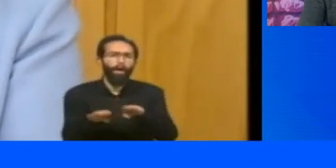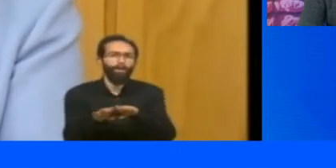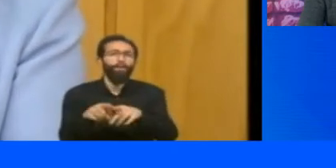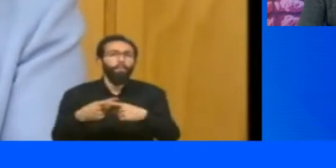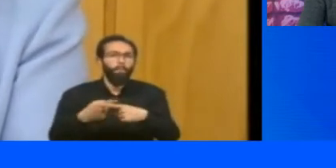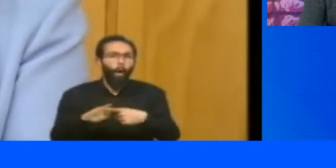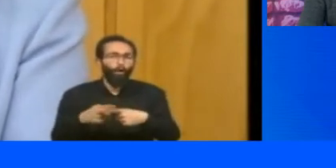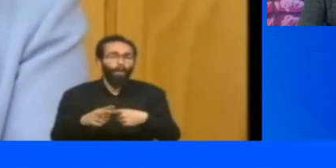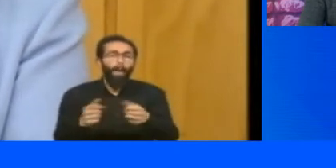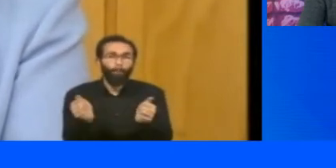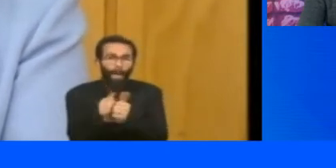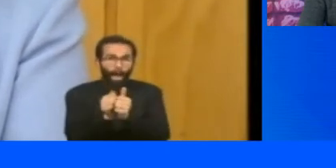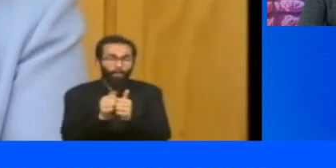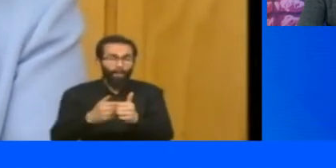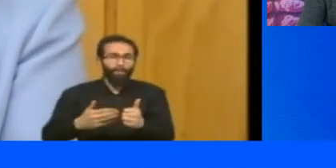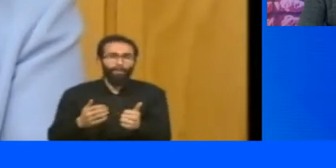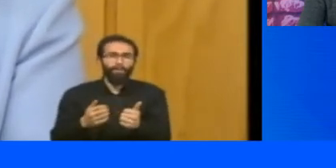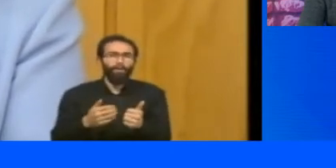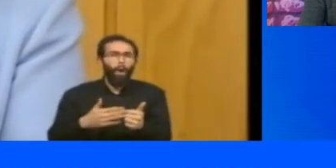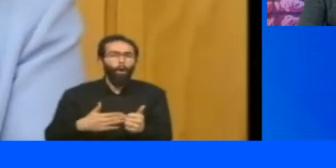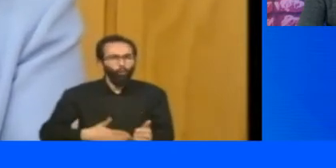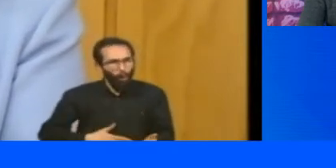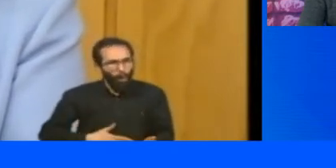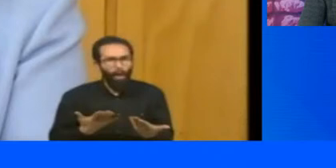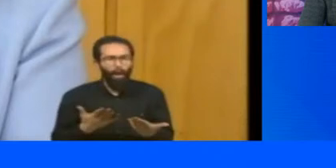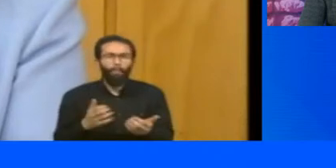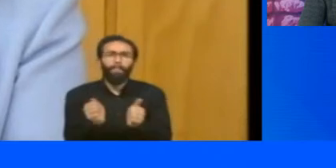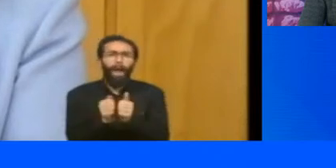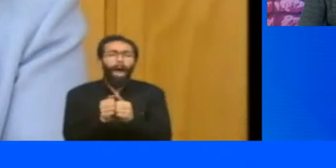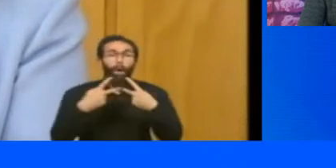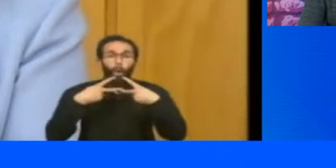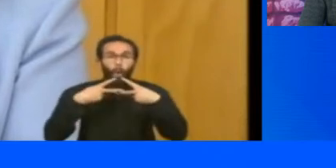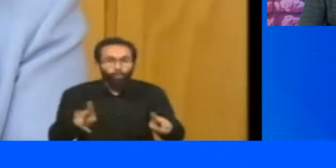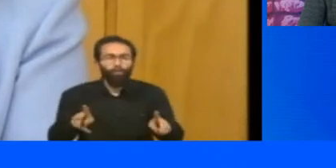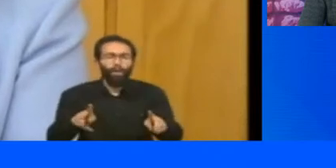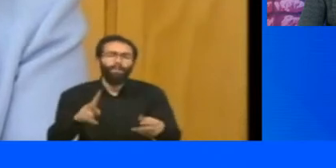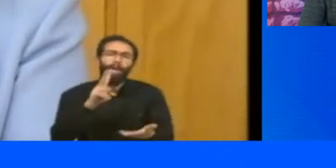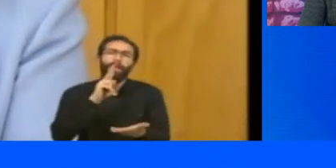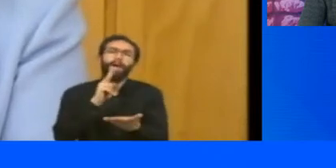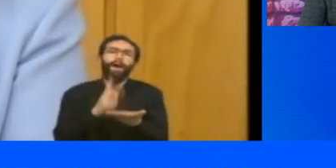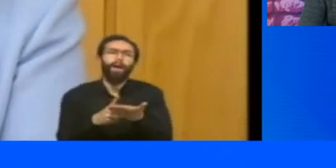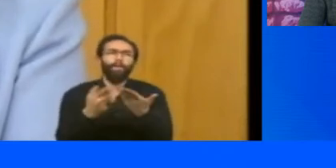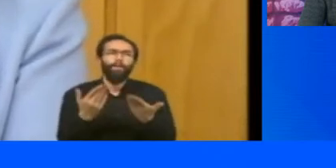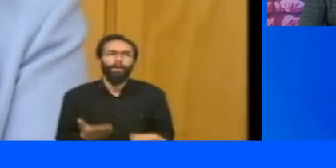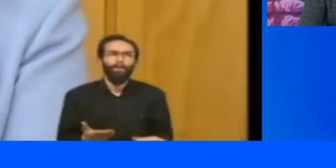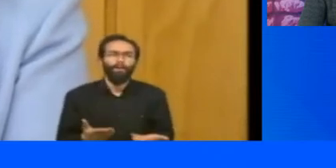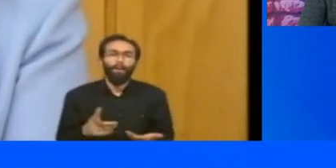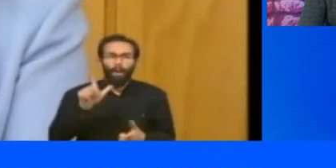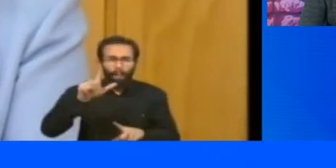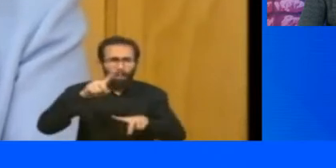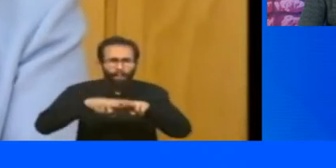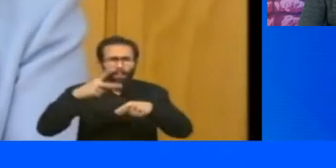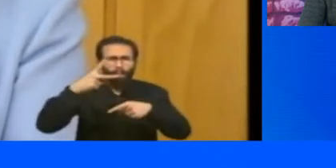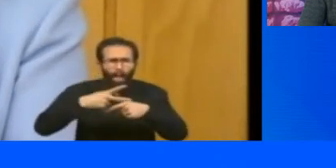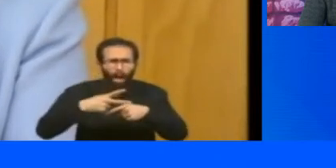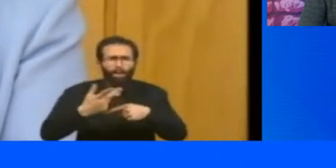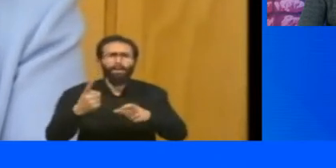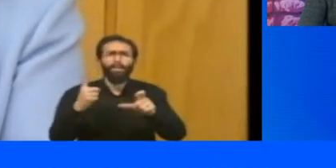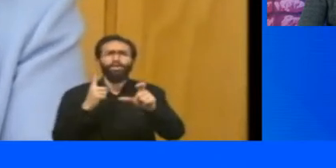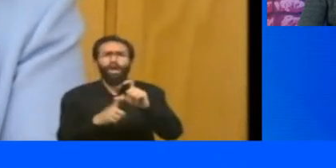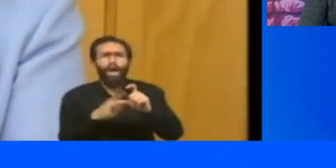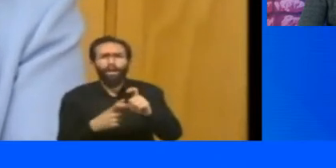birlikte doymaya, birlikte özgürleşmeye karar verdik. Lazıyla, Çerkeziyle,